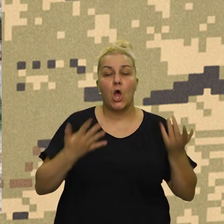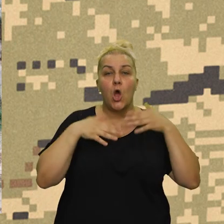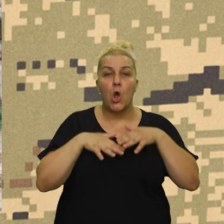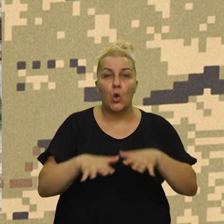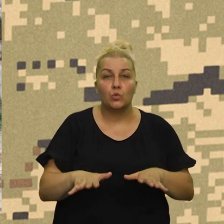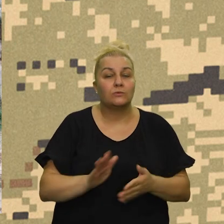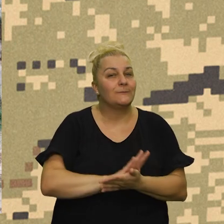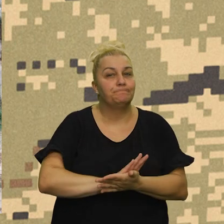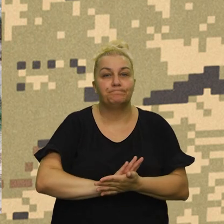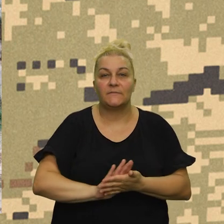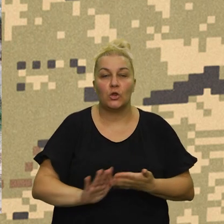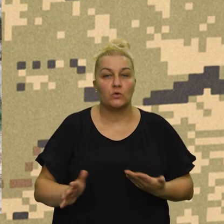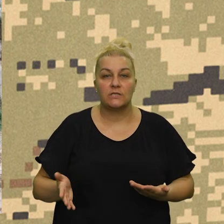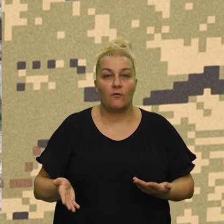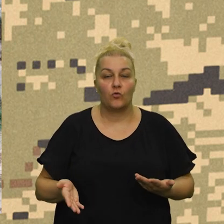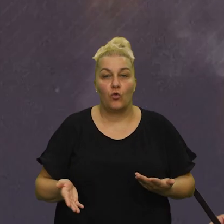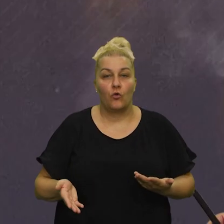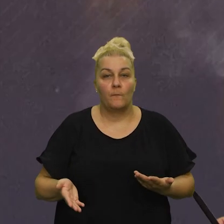I ljudi su jednostavno